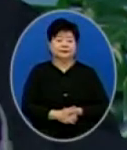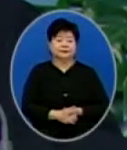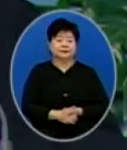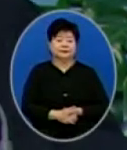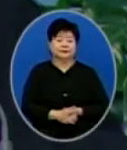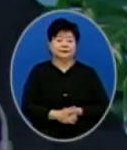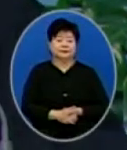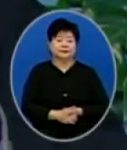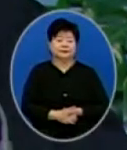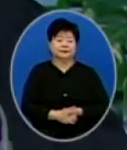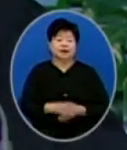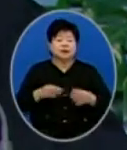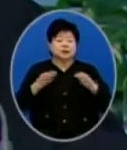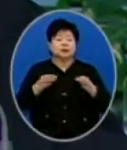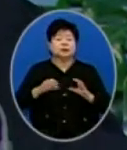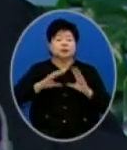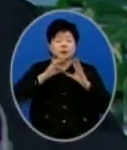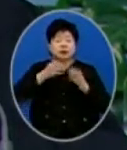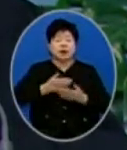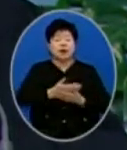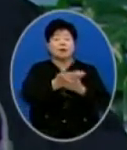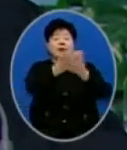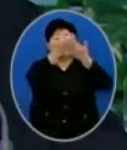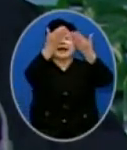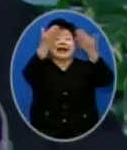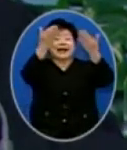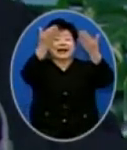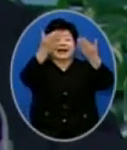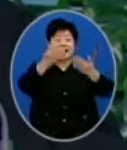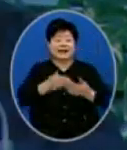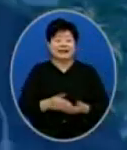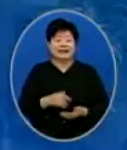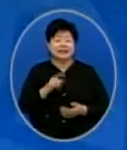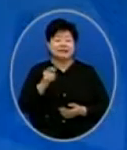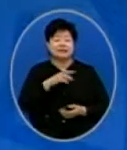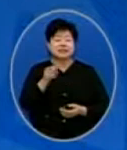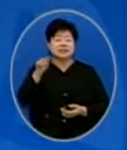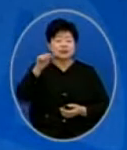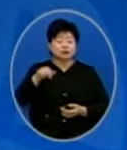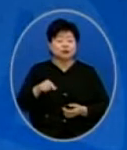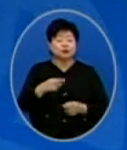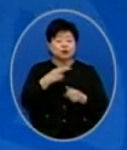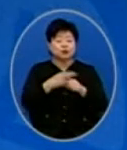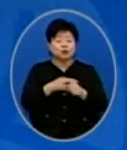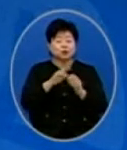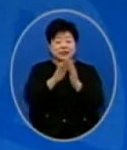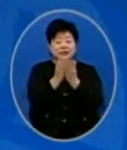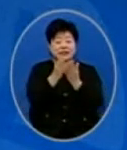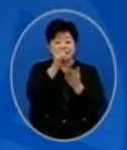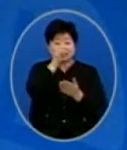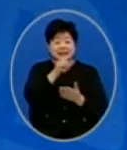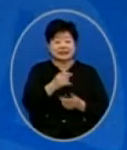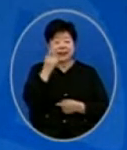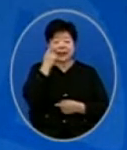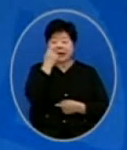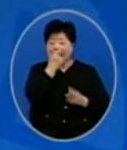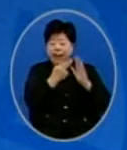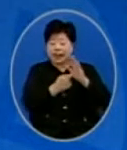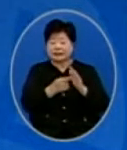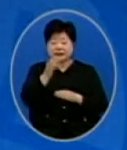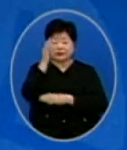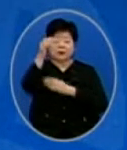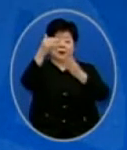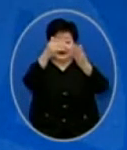루야 최근에 소리로 세상을 밝히다라고 하는 김치국 교수의 책이 나왔는데요이 간증으로 말씀을